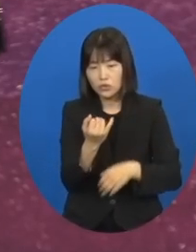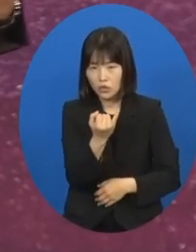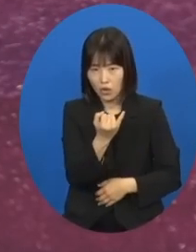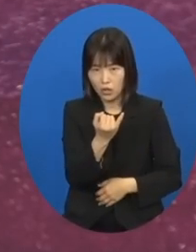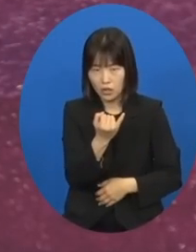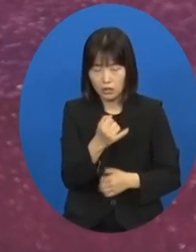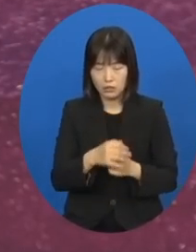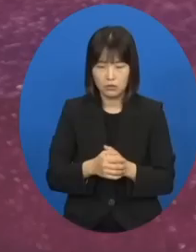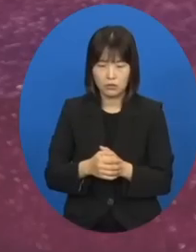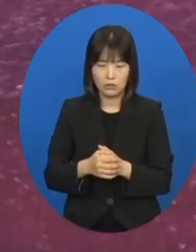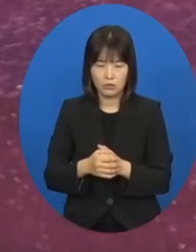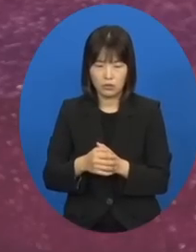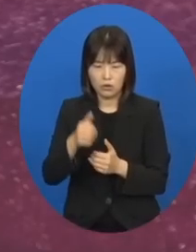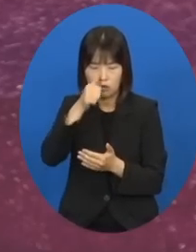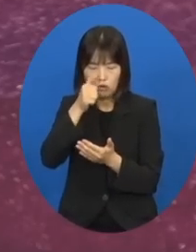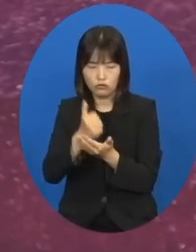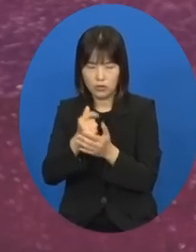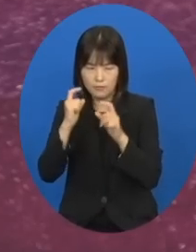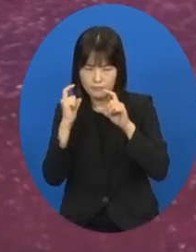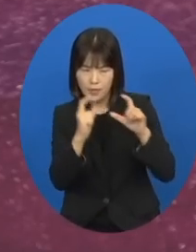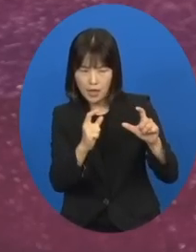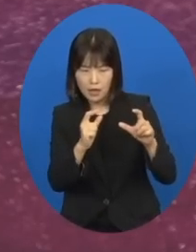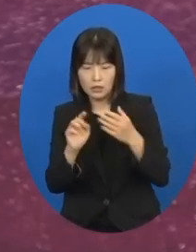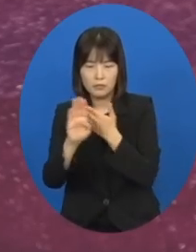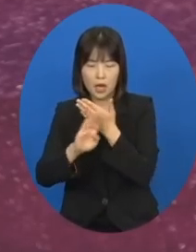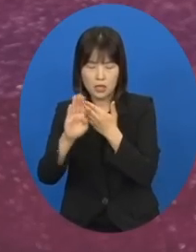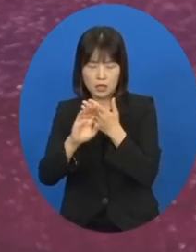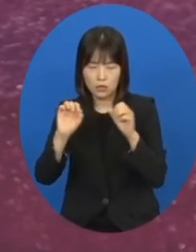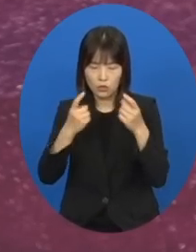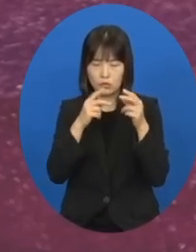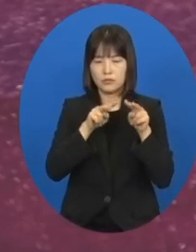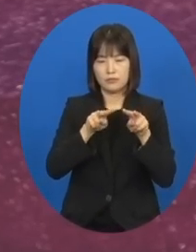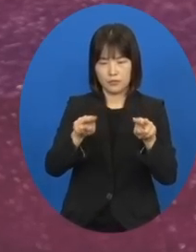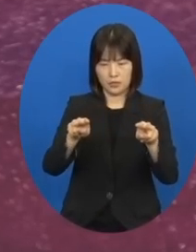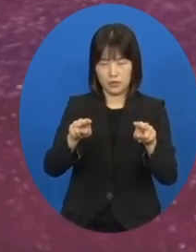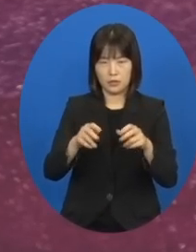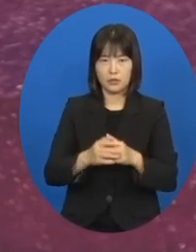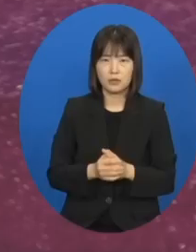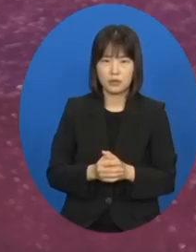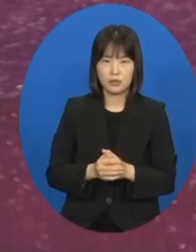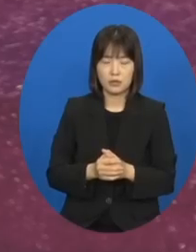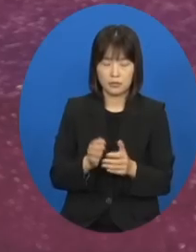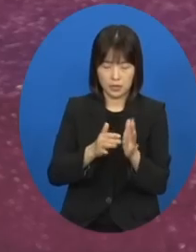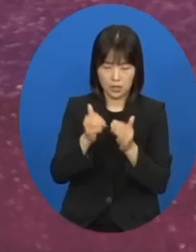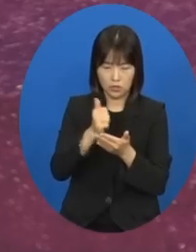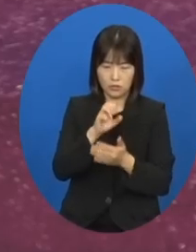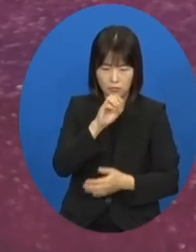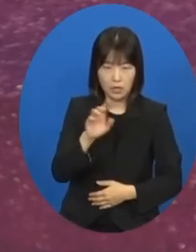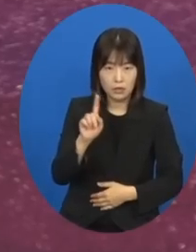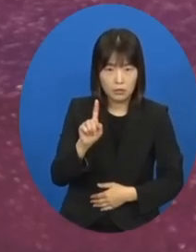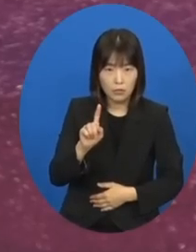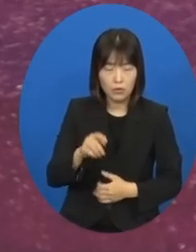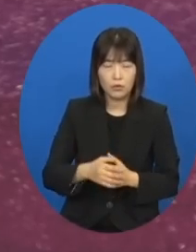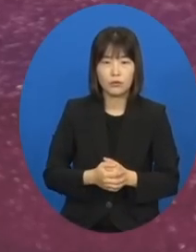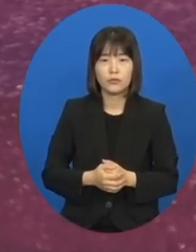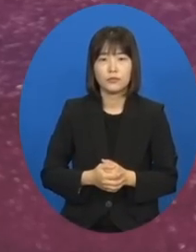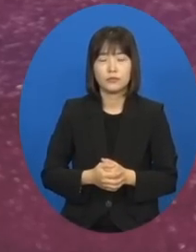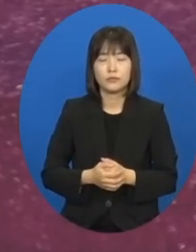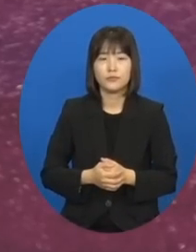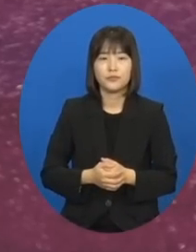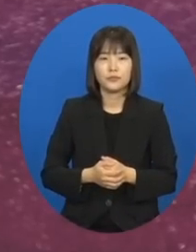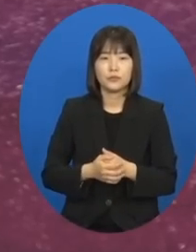그렇게 정죄하며 바라보는 바리새인을 동시에 바라봐요 그러면서 예수님이 뭐라고 하시냐면 누가복음 7장